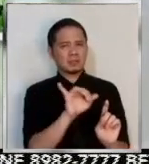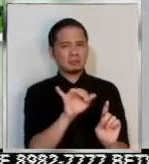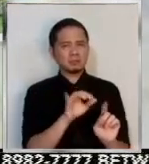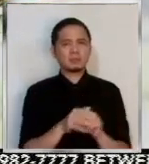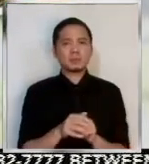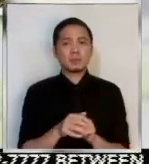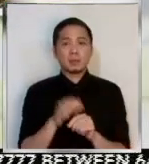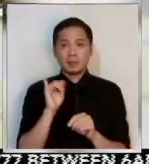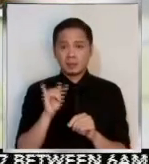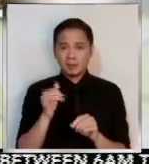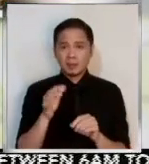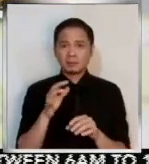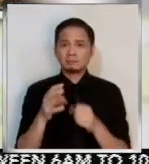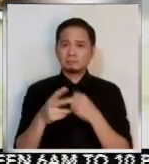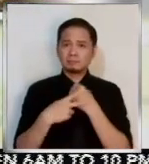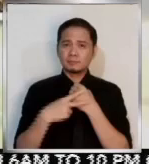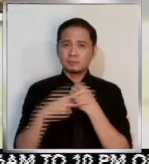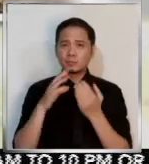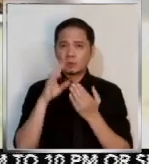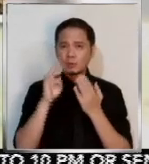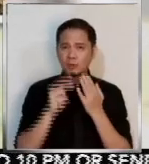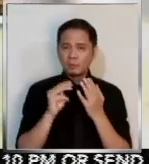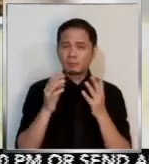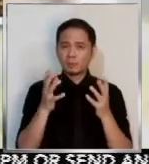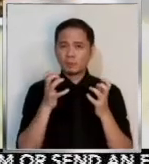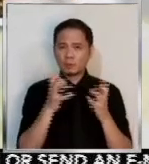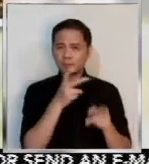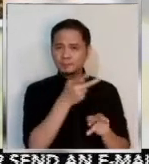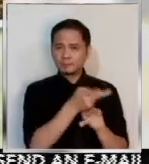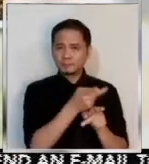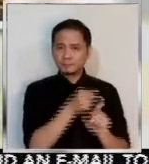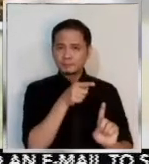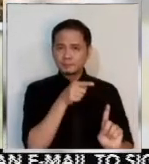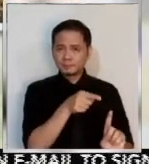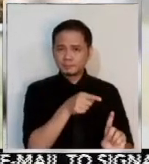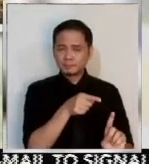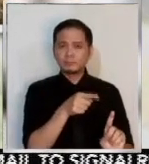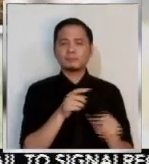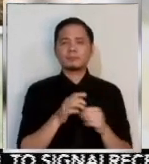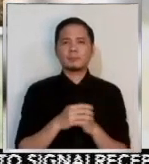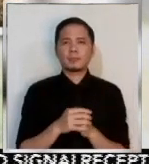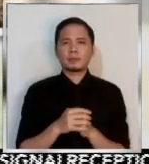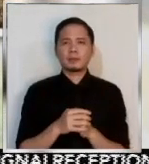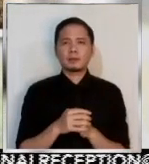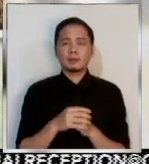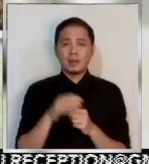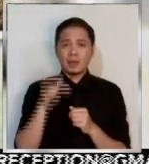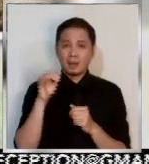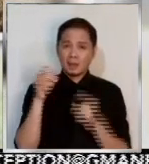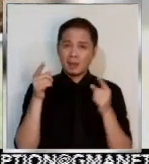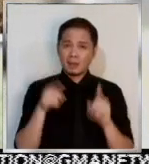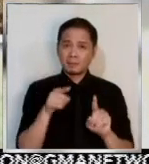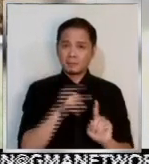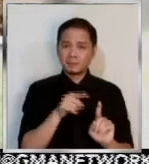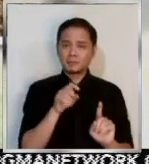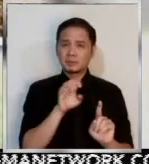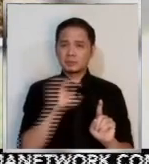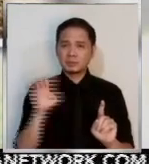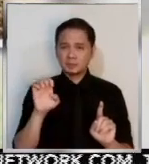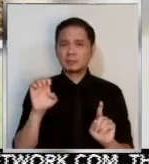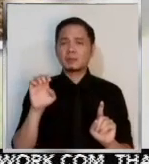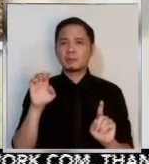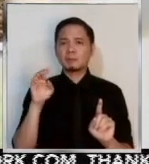ang pag-preserve kay Kali. Endemic o matatagpuan lang sa isla ng Mindoro ang mga tamaraw na endangered species